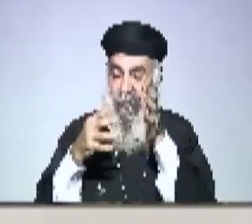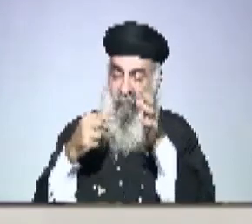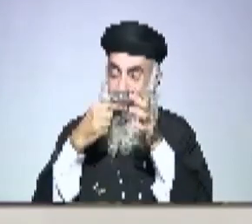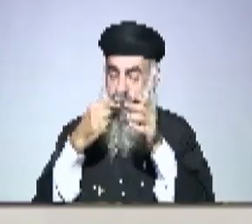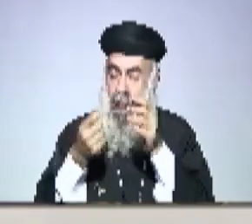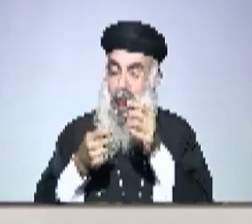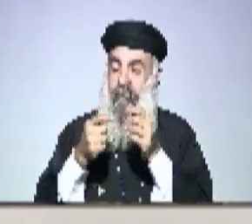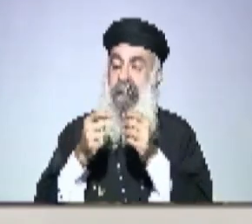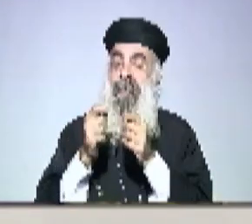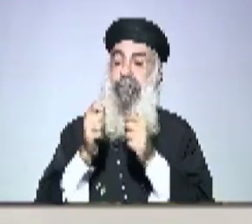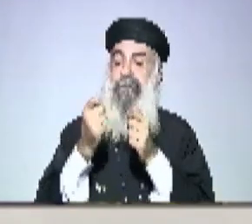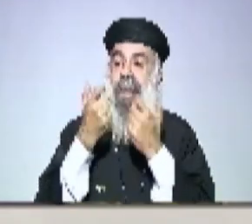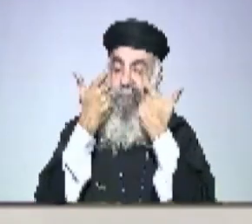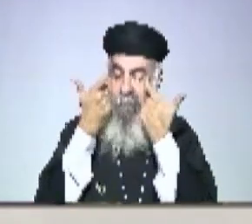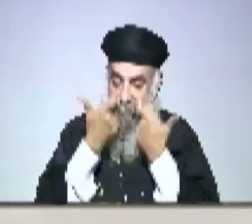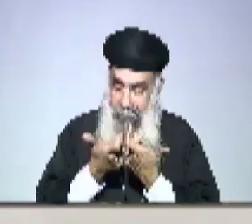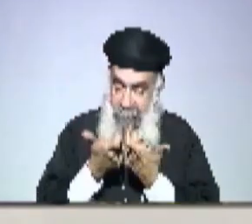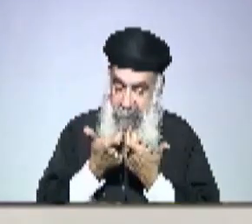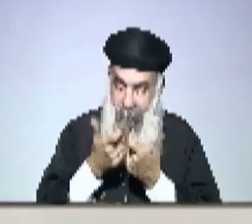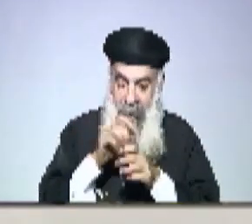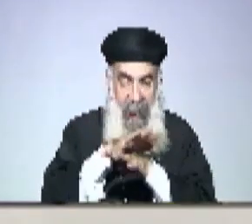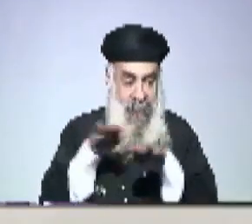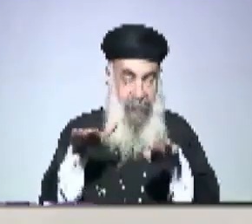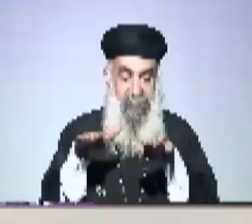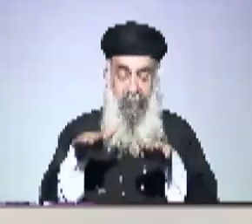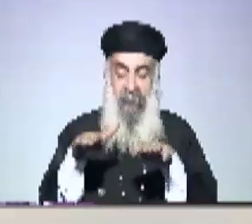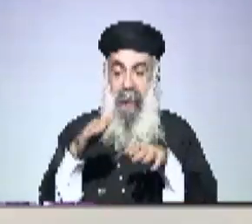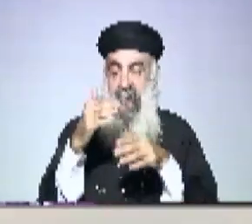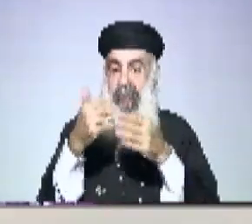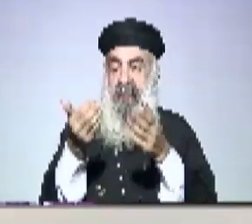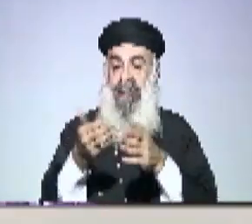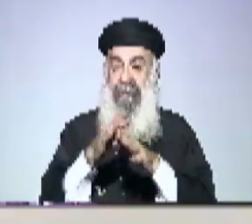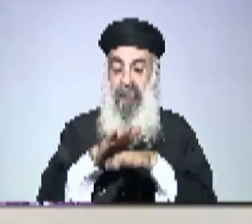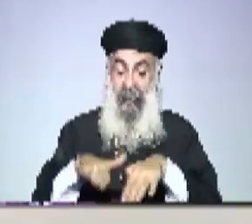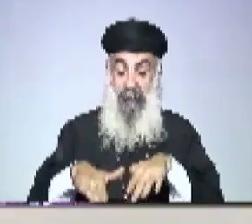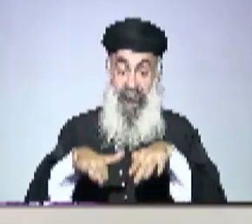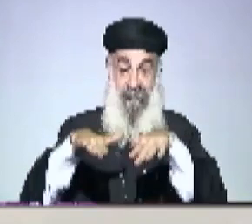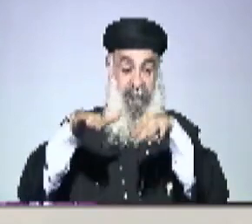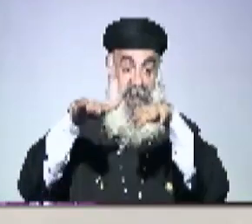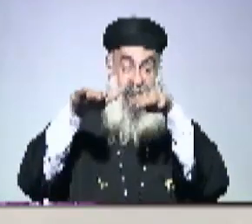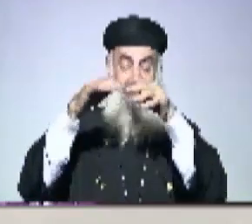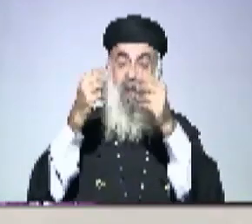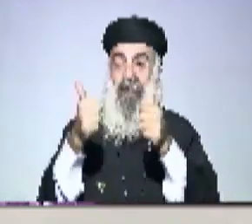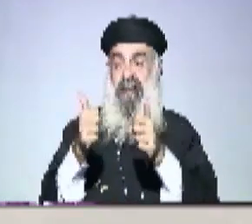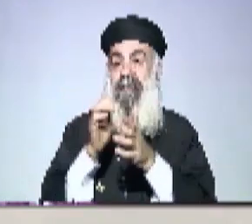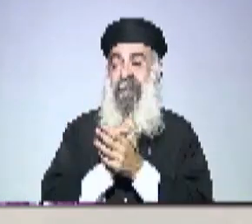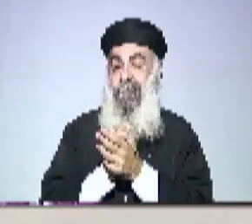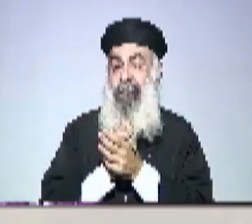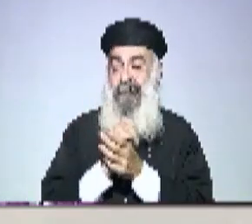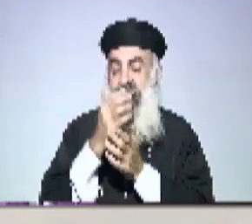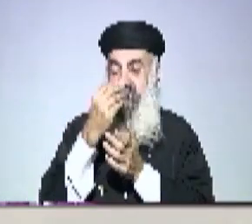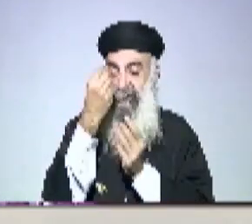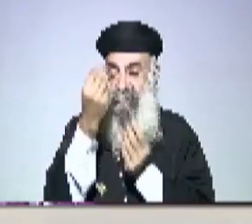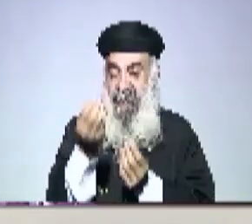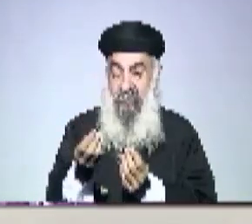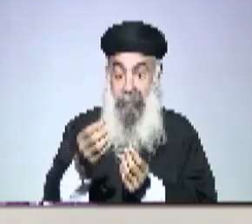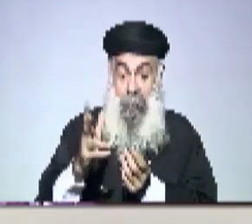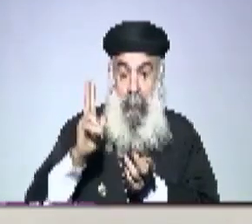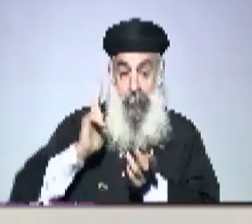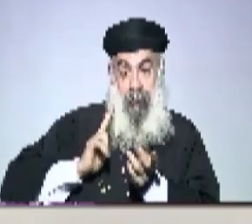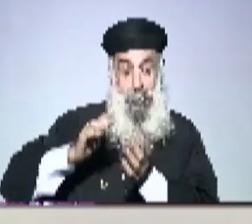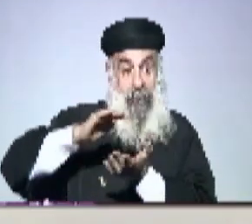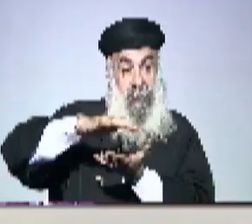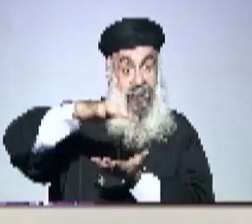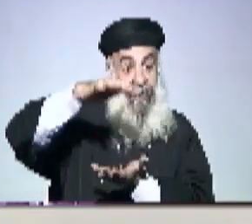بنرددها هدت الارض وجعلتها تفيض تغنيها جدا